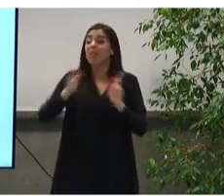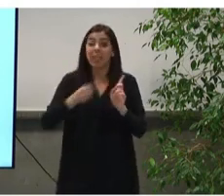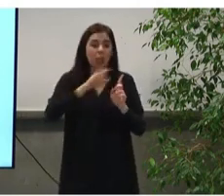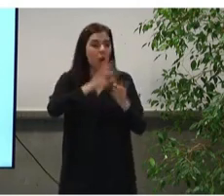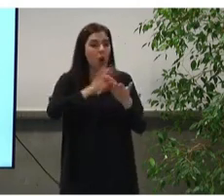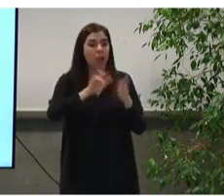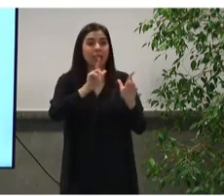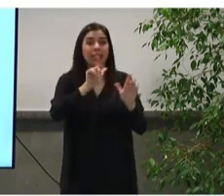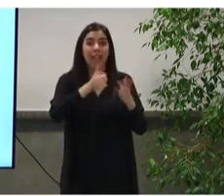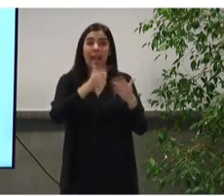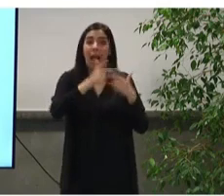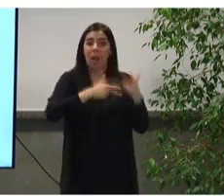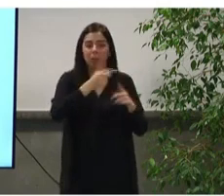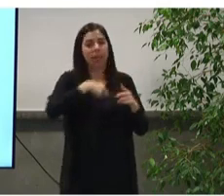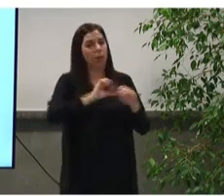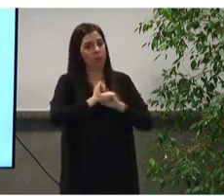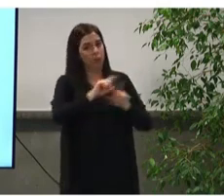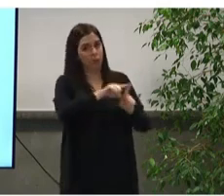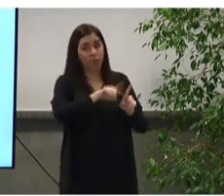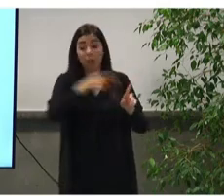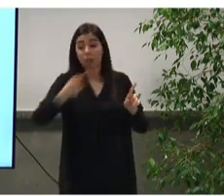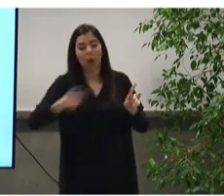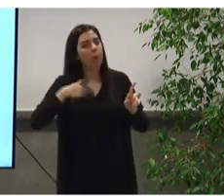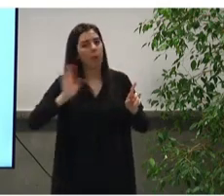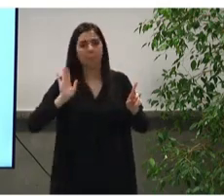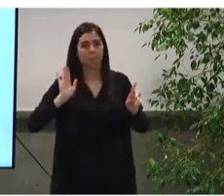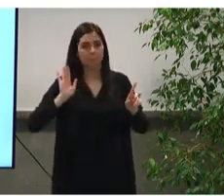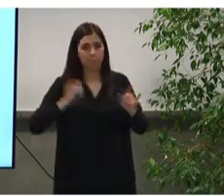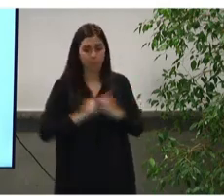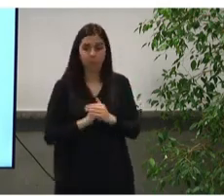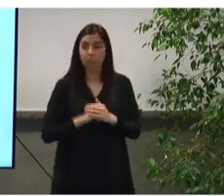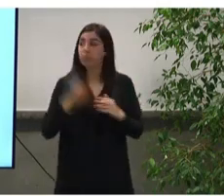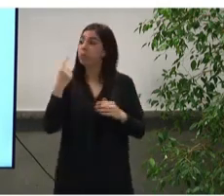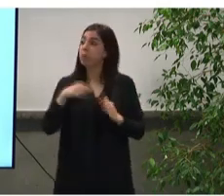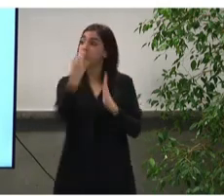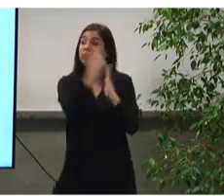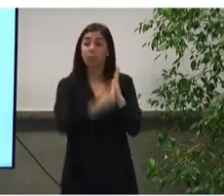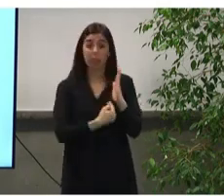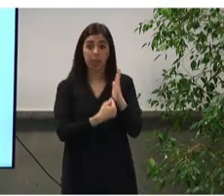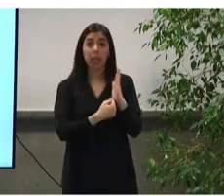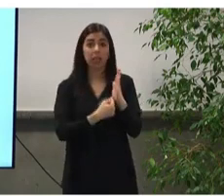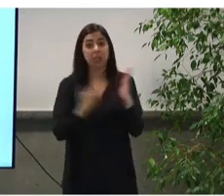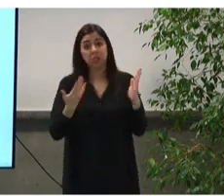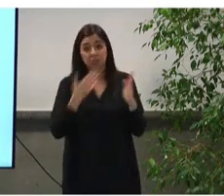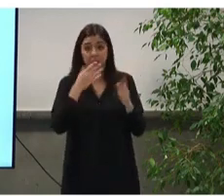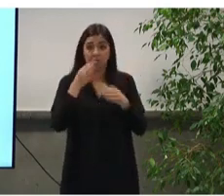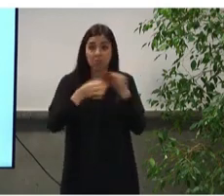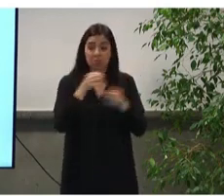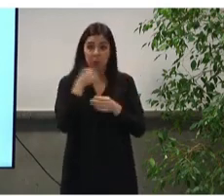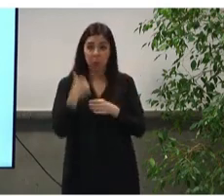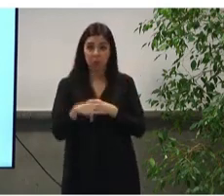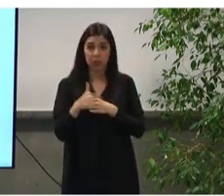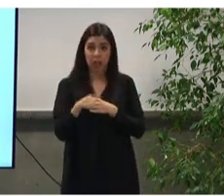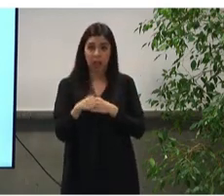crediamo, dopodiché molto meno e stiamo molto più cauti. Quindi allora questa è la lista, non c'è granché da commentare,